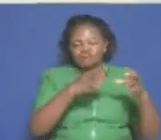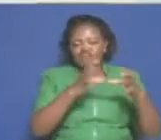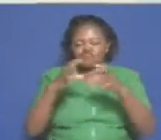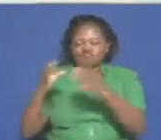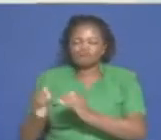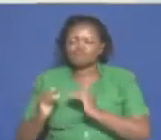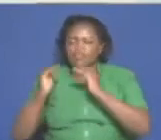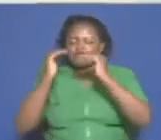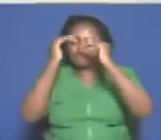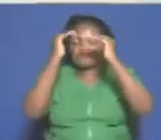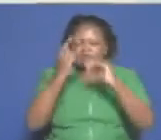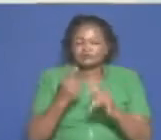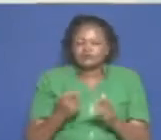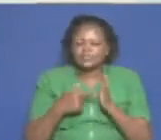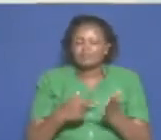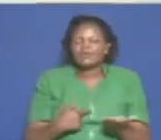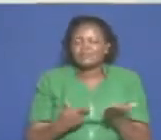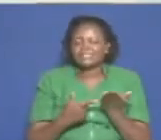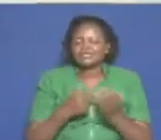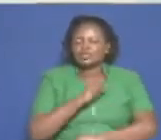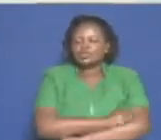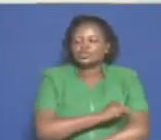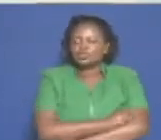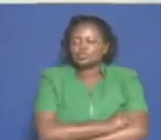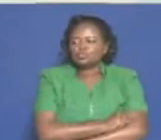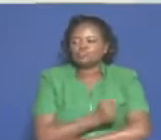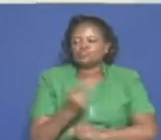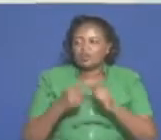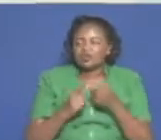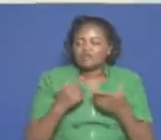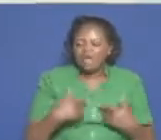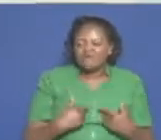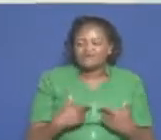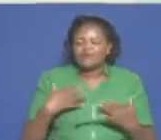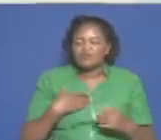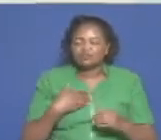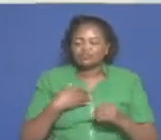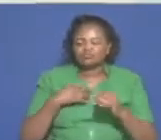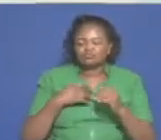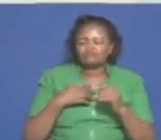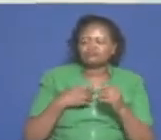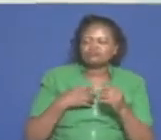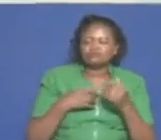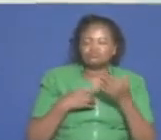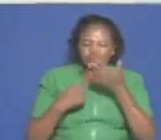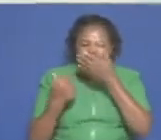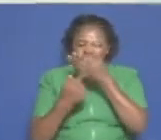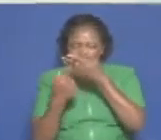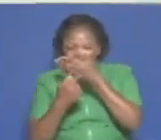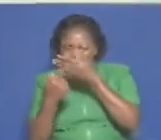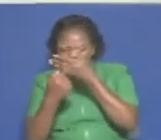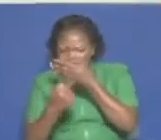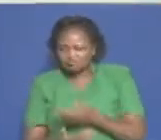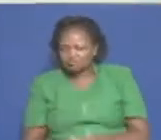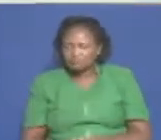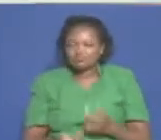kukuwe na easy technical schools, kukuwe na awa kama welders na nini, awa kama kuna tuseme mtu wa technical school ambaye